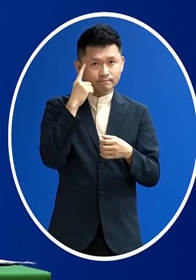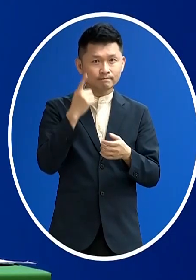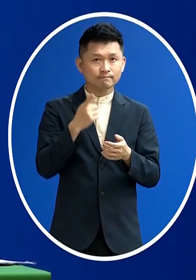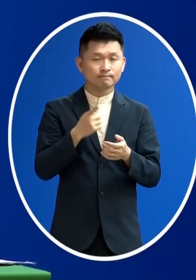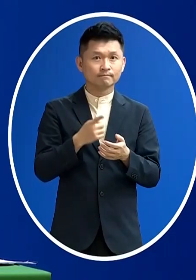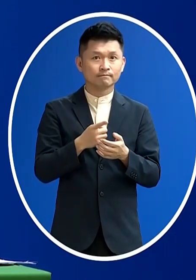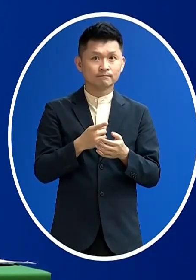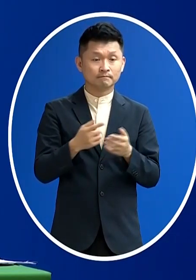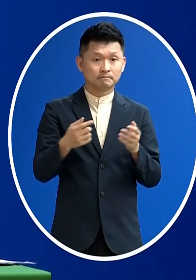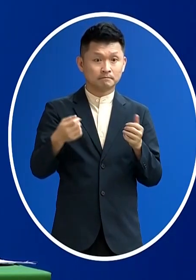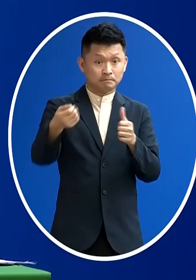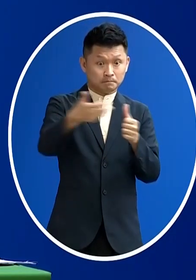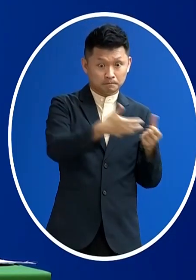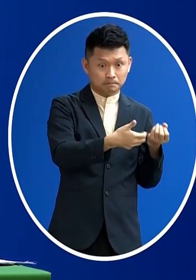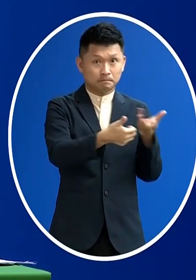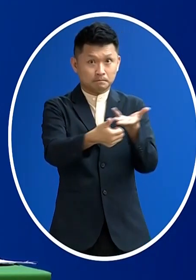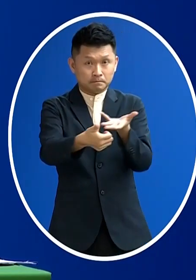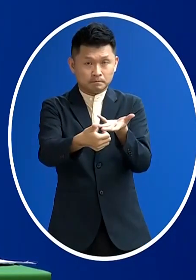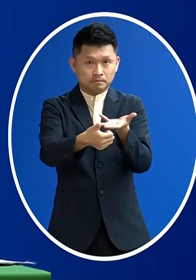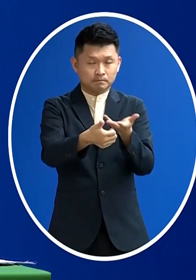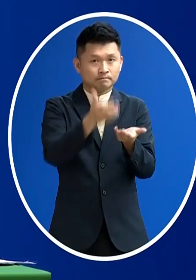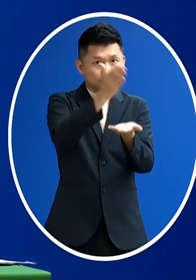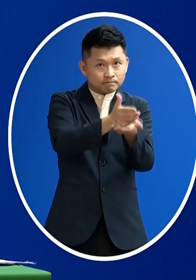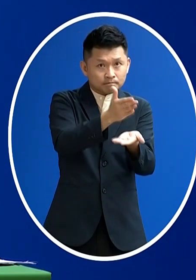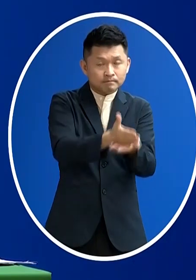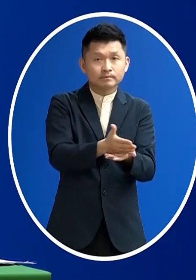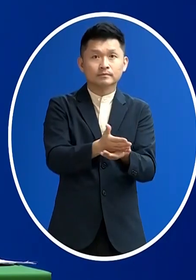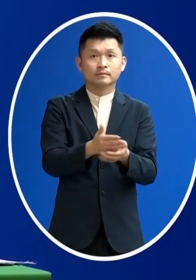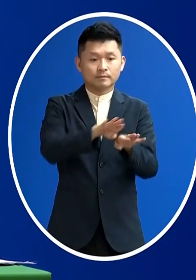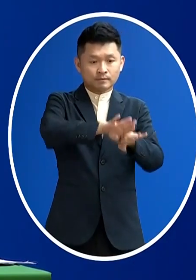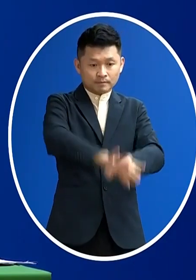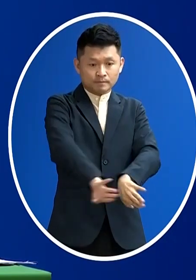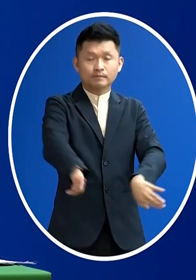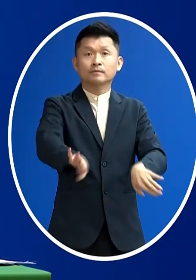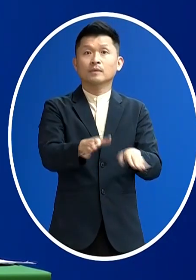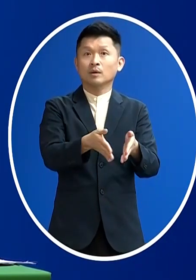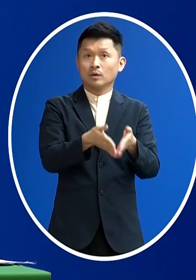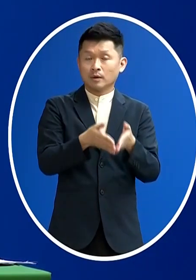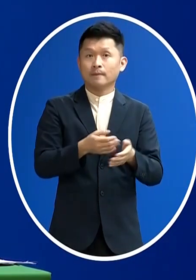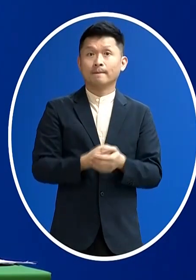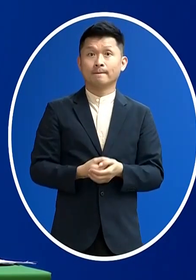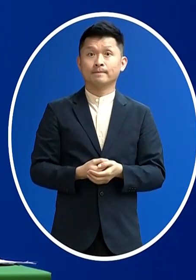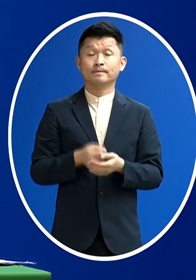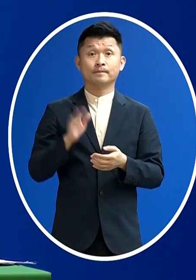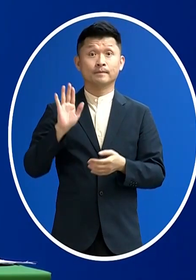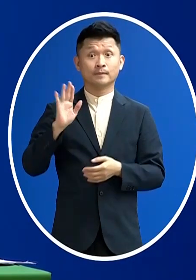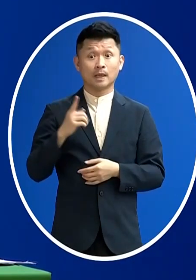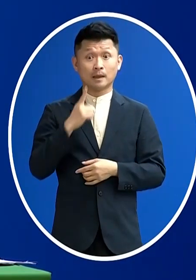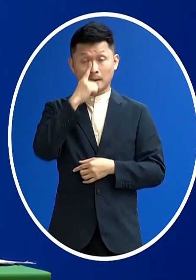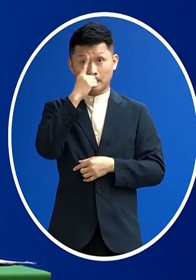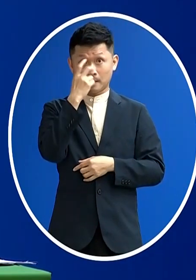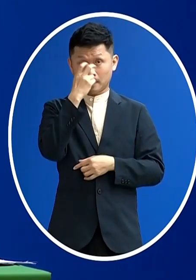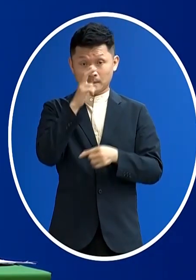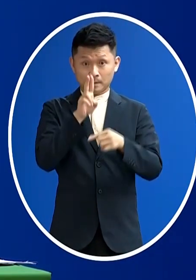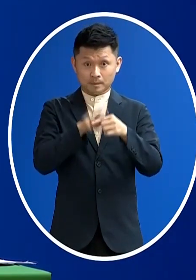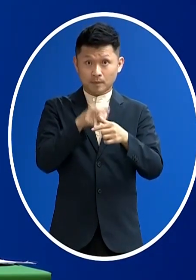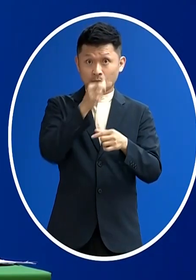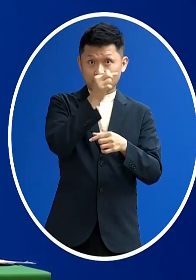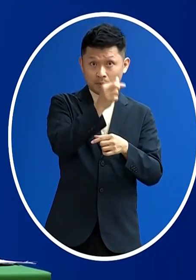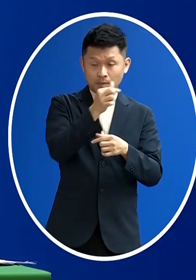个交叉染疫的这种情形，让这个区隔能够做出来。但是就这个本身用快筛来代替 PCR